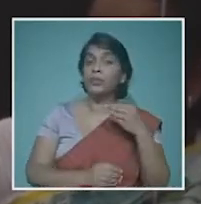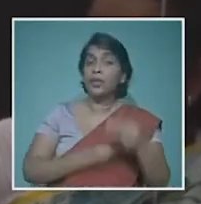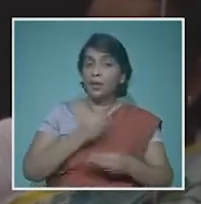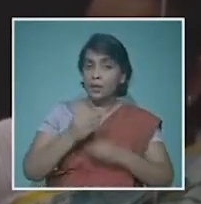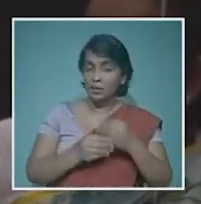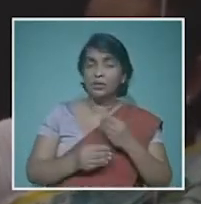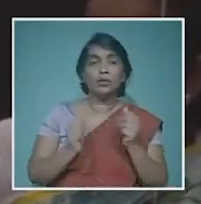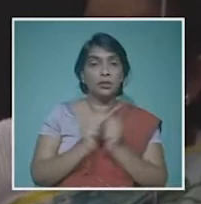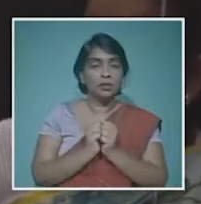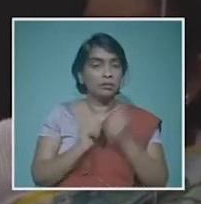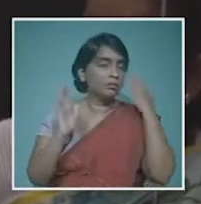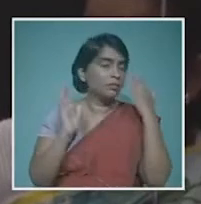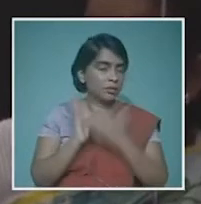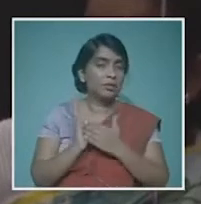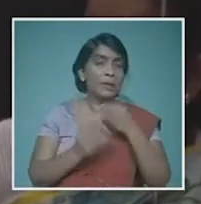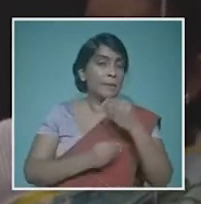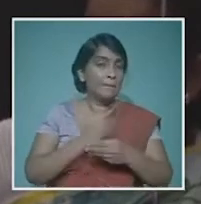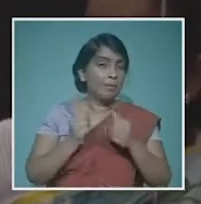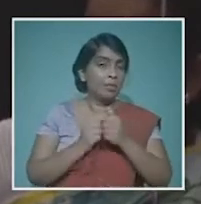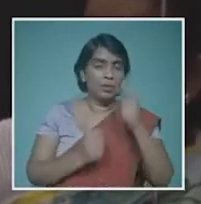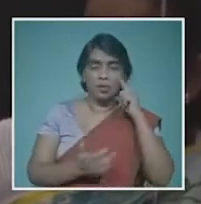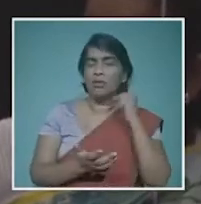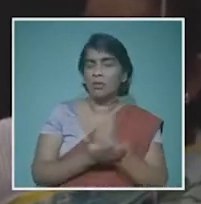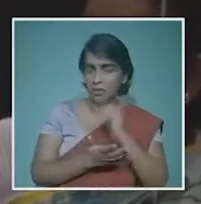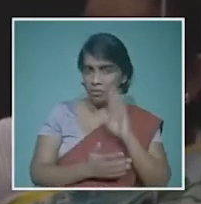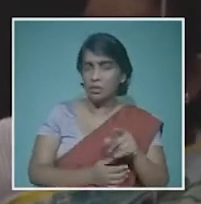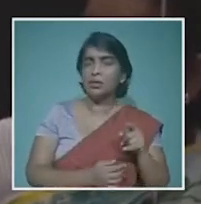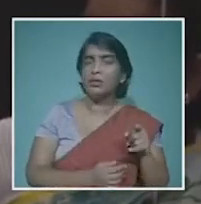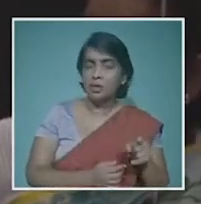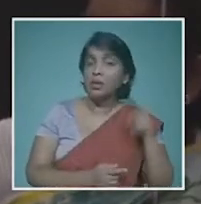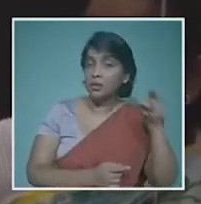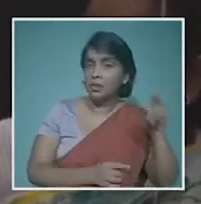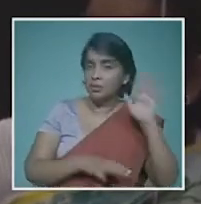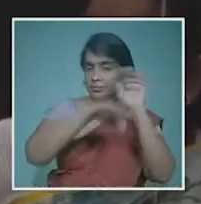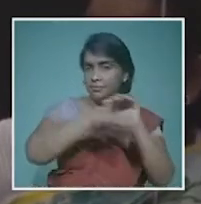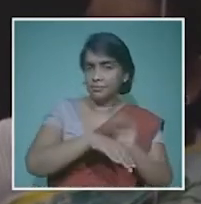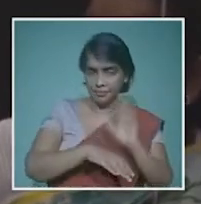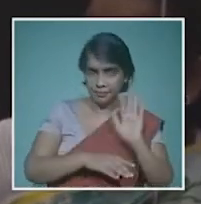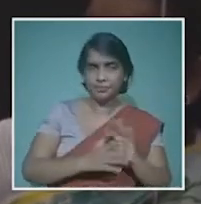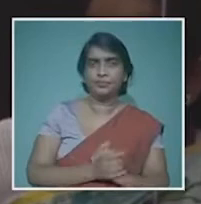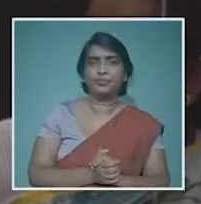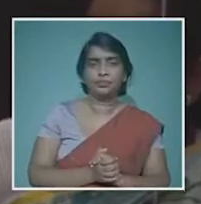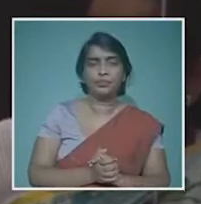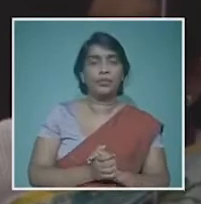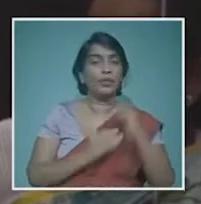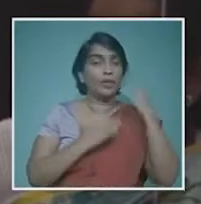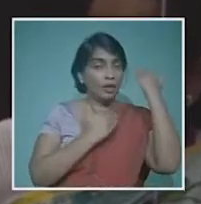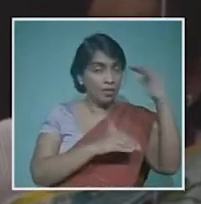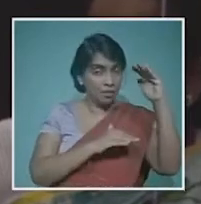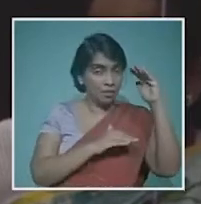ව්‍යාපාරවල ව්‍යාපාරික තත්ත්වය හා ව්‍යාපාර කිරීමට අපහසු බව එමගින් හඳුනාගෙන ඇත. ආදායනේ